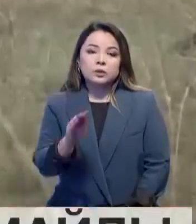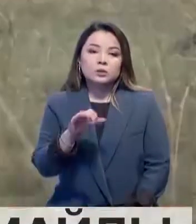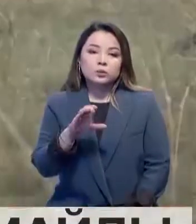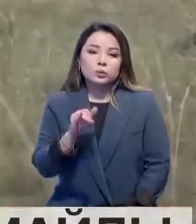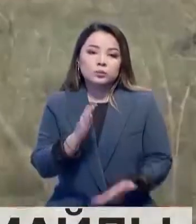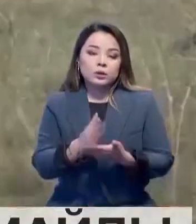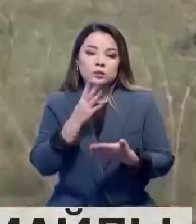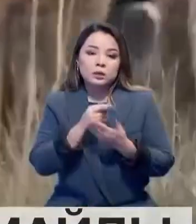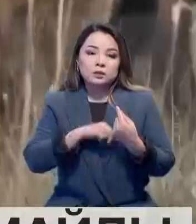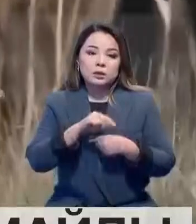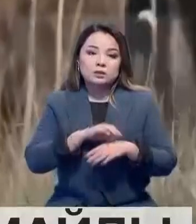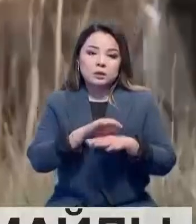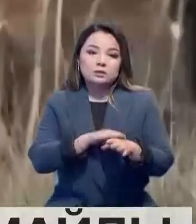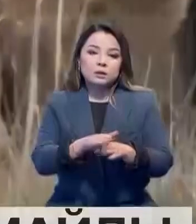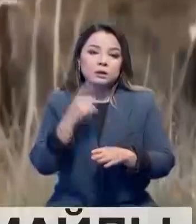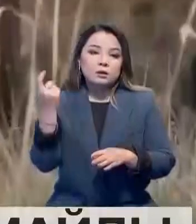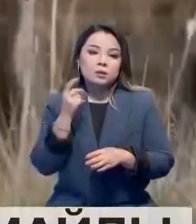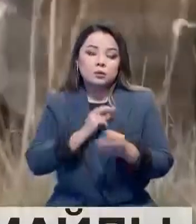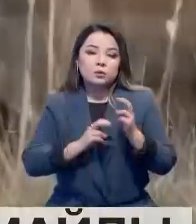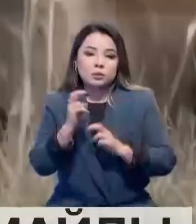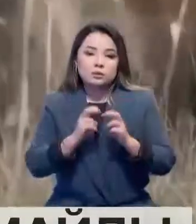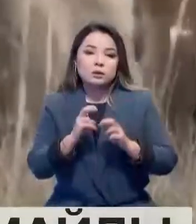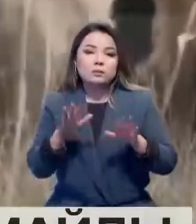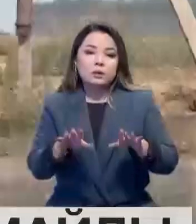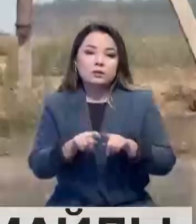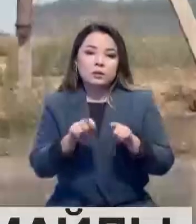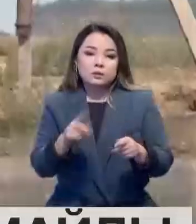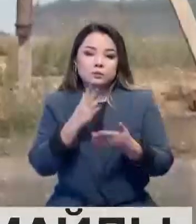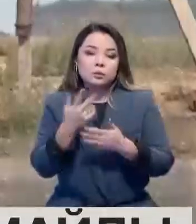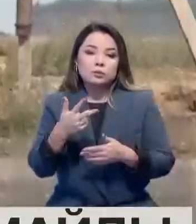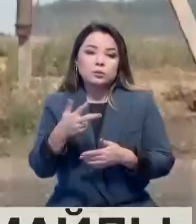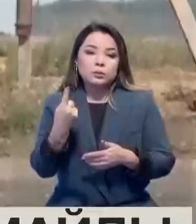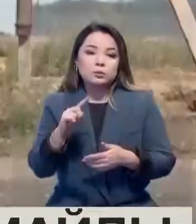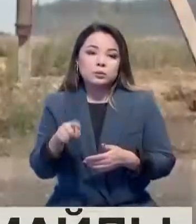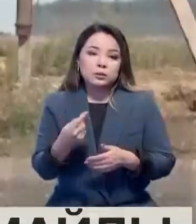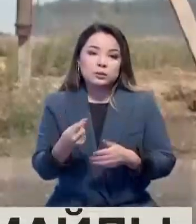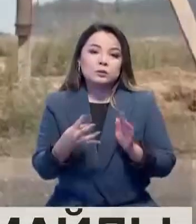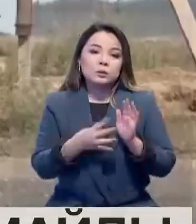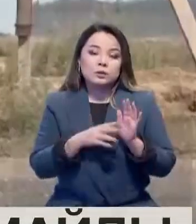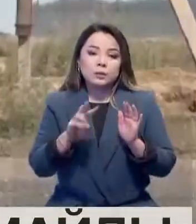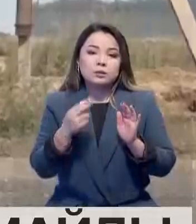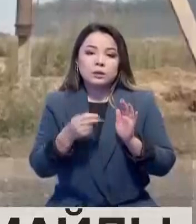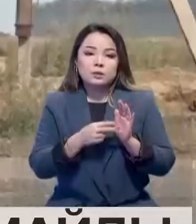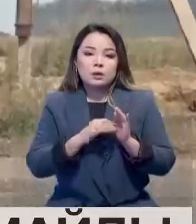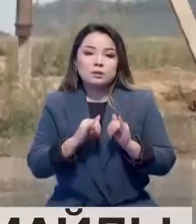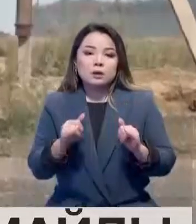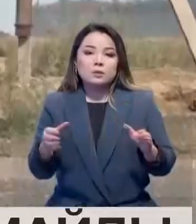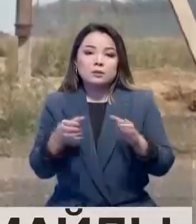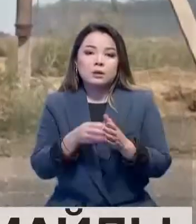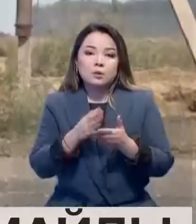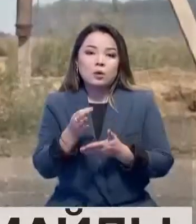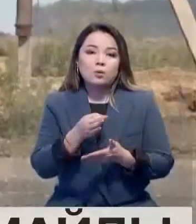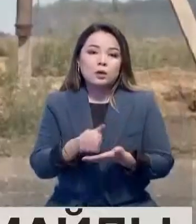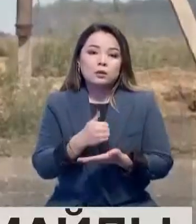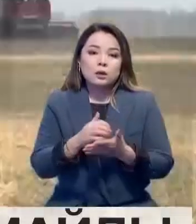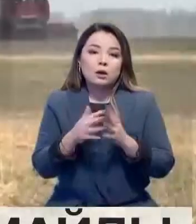Жетісулықтар ата кәсіпке адал, сондықтан алдымен агроөнеркәсіптің аяқ алысын айтамыз. Биыл 31,9 миллиард теңге саланы дамытуға жұмсалды. Облыс